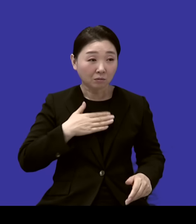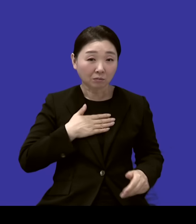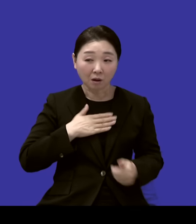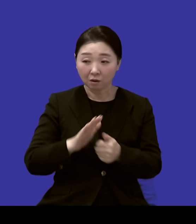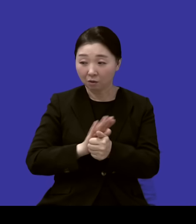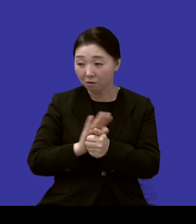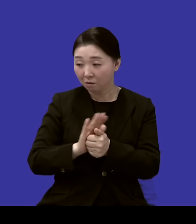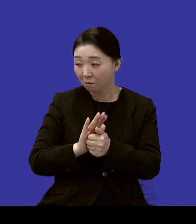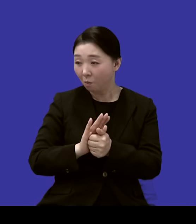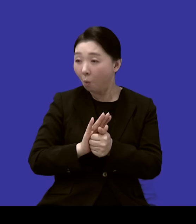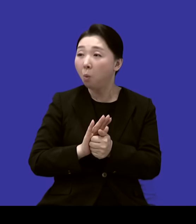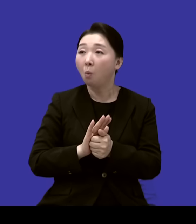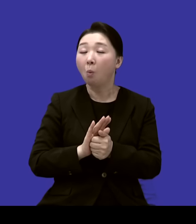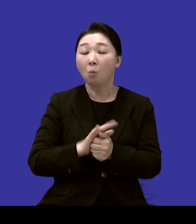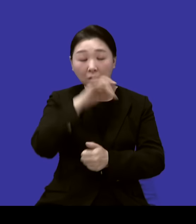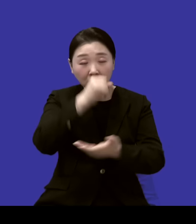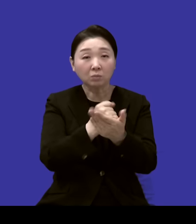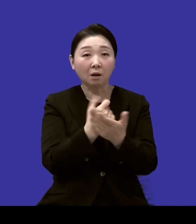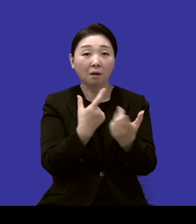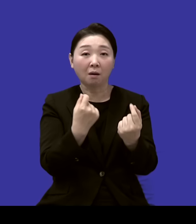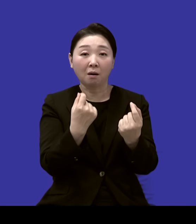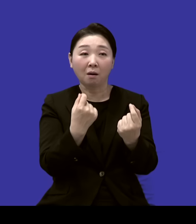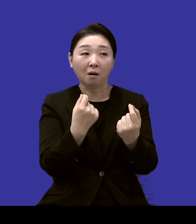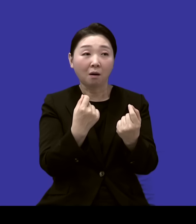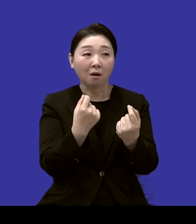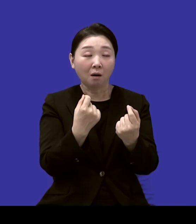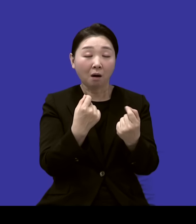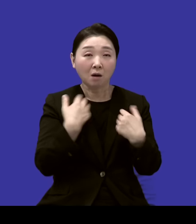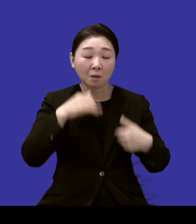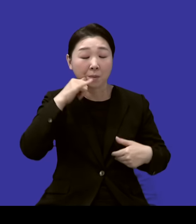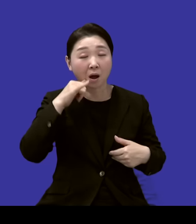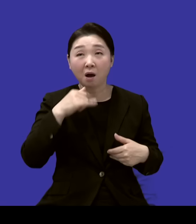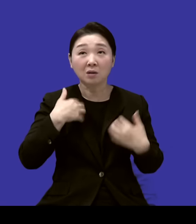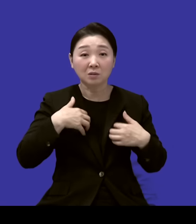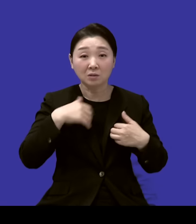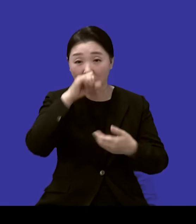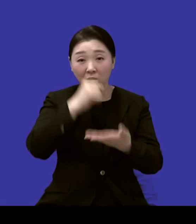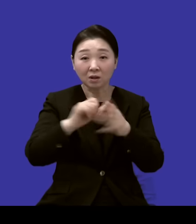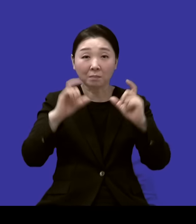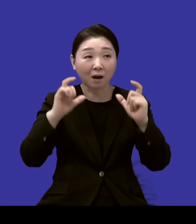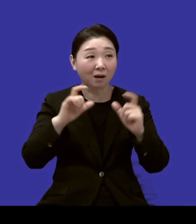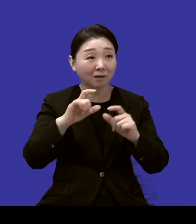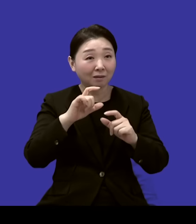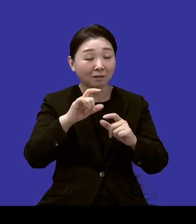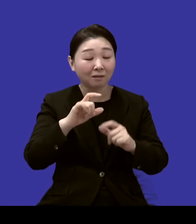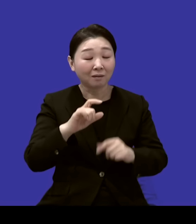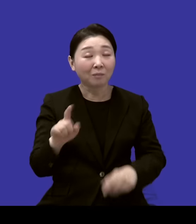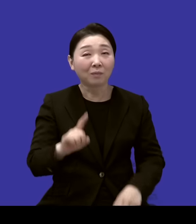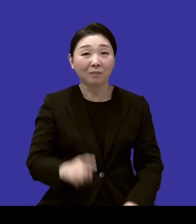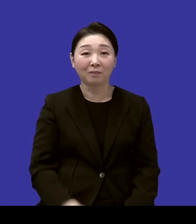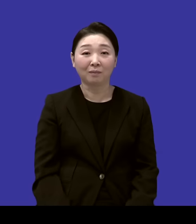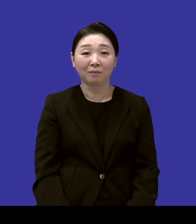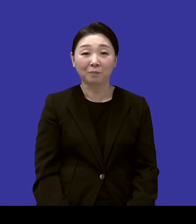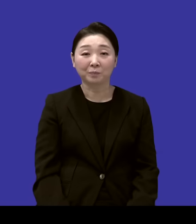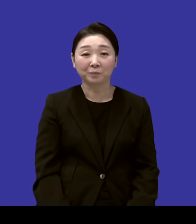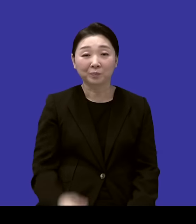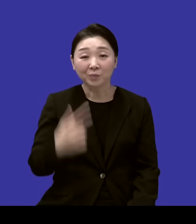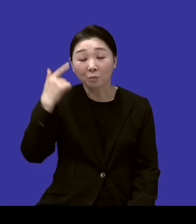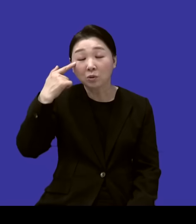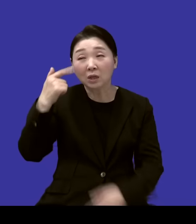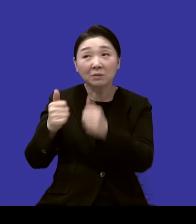위안을 받았어요. 내가 정상이구나. 이렇게 오래 해도 정상. 네. 다 정상이라고 해주는 거 아니야? 위안 받으라고? 네, 그래서 목사님이